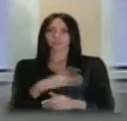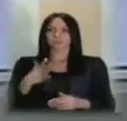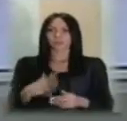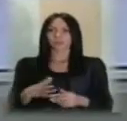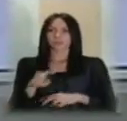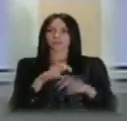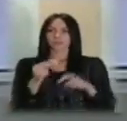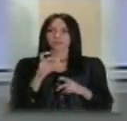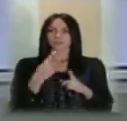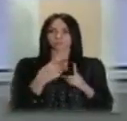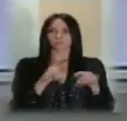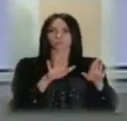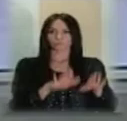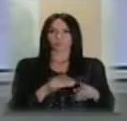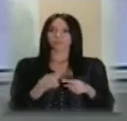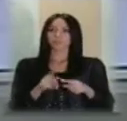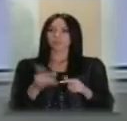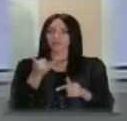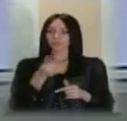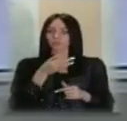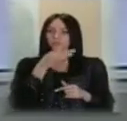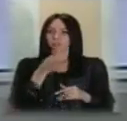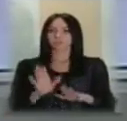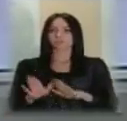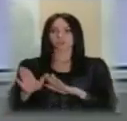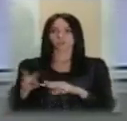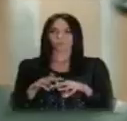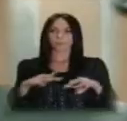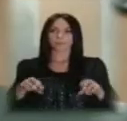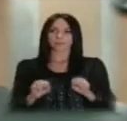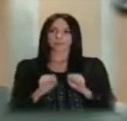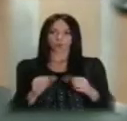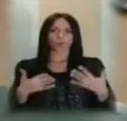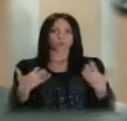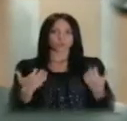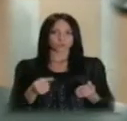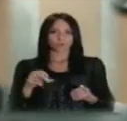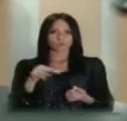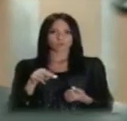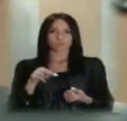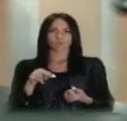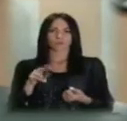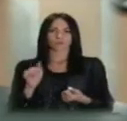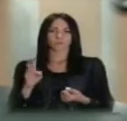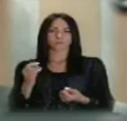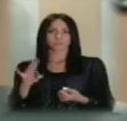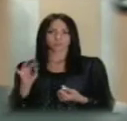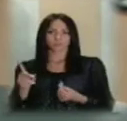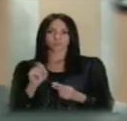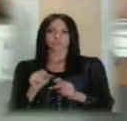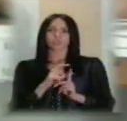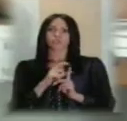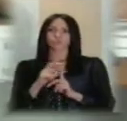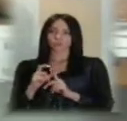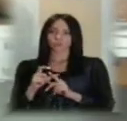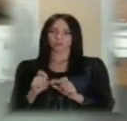сказав заступник міністра охорони здоров'я Павло Ковтанюк. За словами заступника міністра охорони здоров'я,